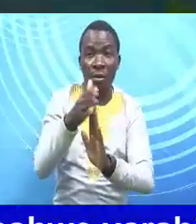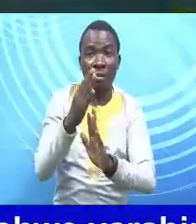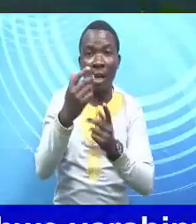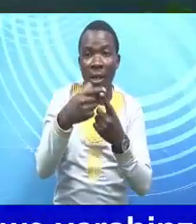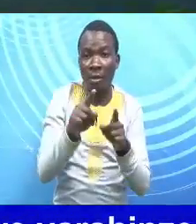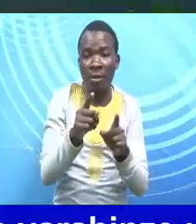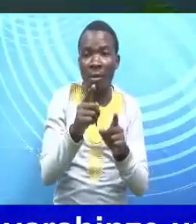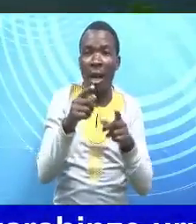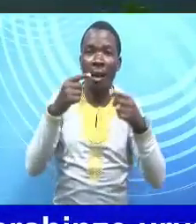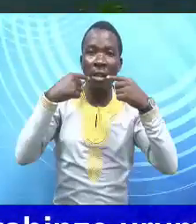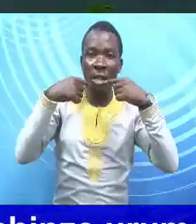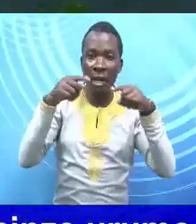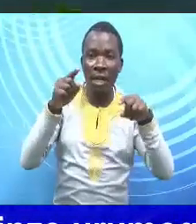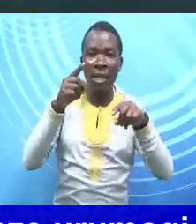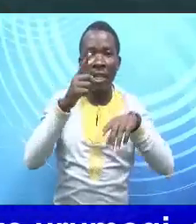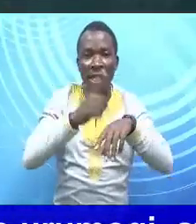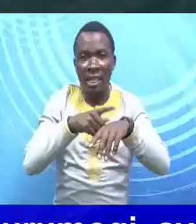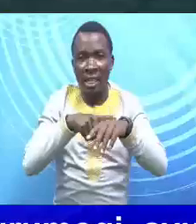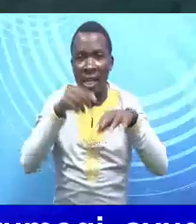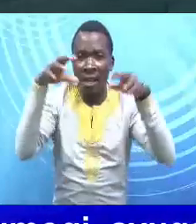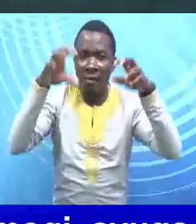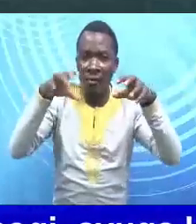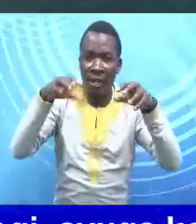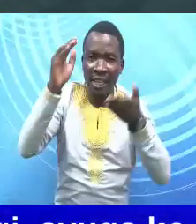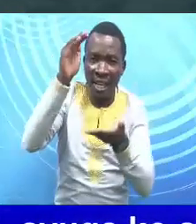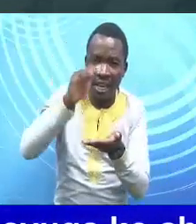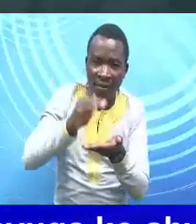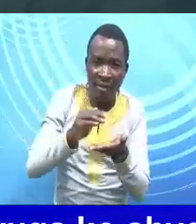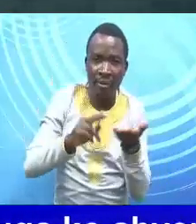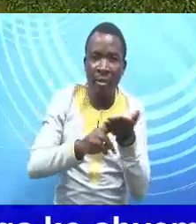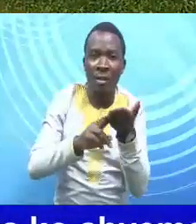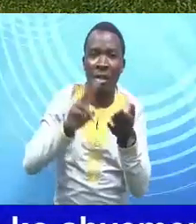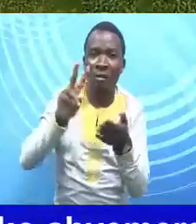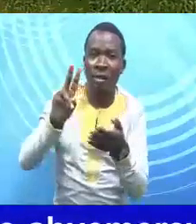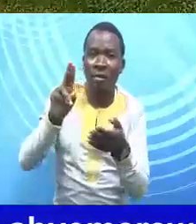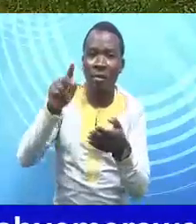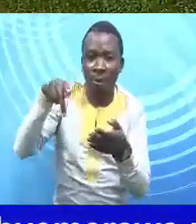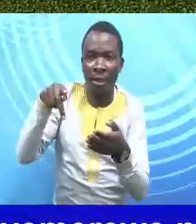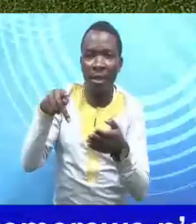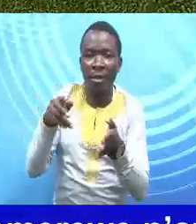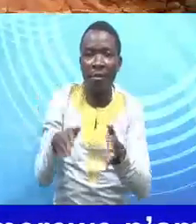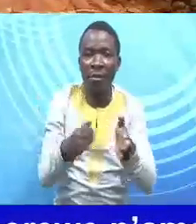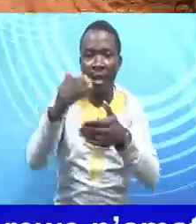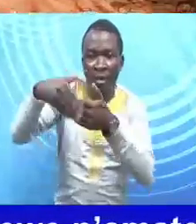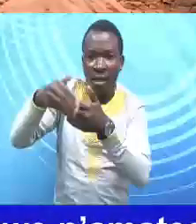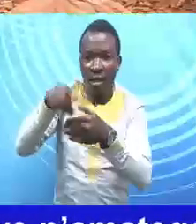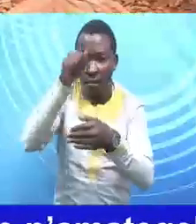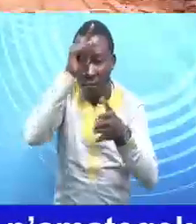akaba yatangaje ko mu gihe imvura yagenza make bazifashisha VUP kugira ngo uyu muhanda wegerezwe aba baturage